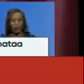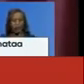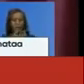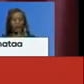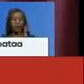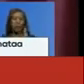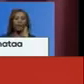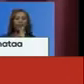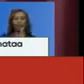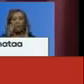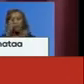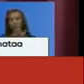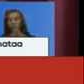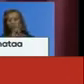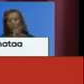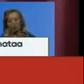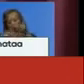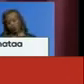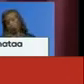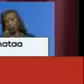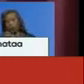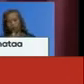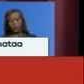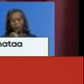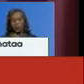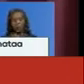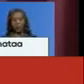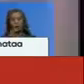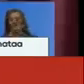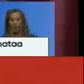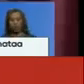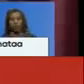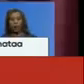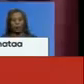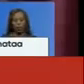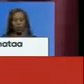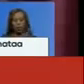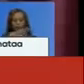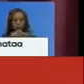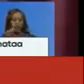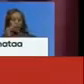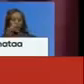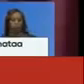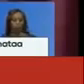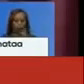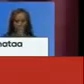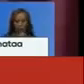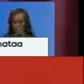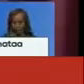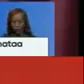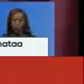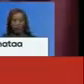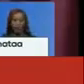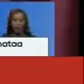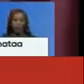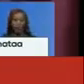ደንብ አንቀጽ 2 ንዑስ አንቀጽ 3 መሰረት ሁለተ ጉባኤ ማለትን የምክር ቤቱን ጽህፈት ቤት እንዲያረጋግጥልኝ ጠይቃለሁ።